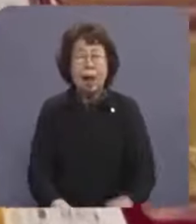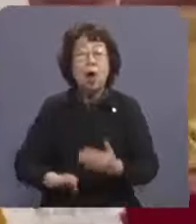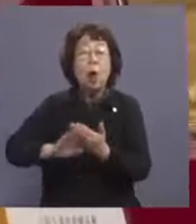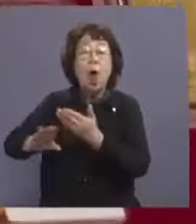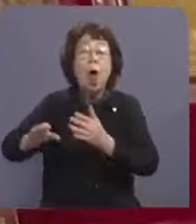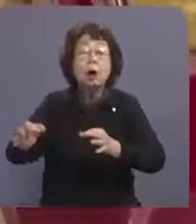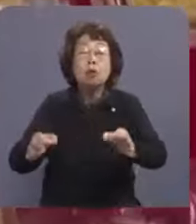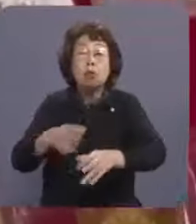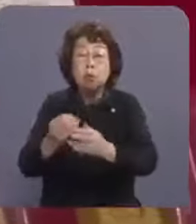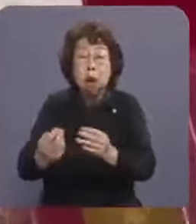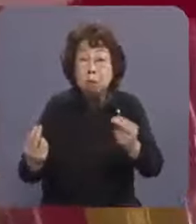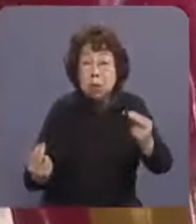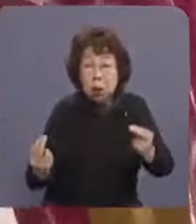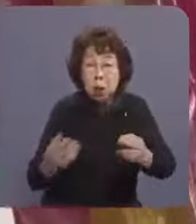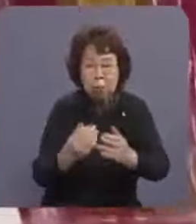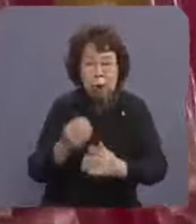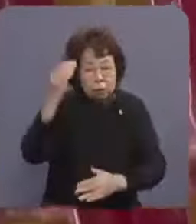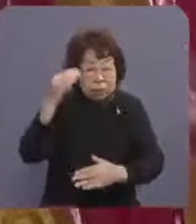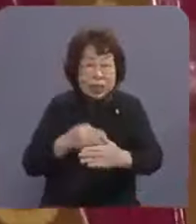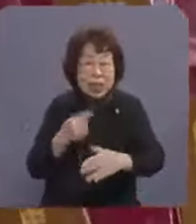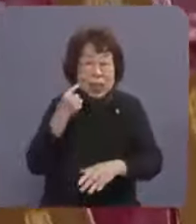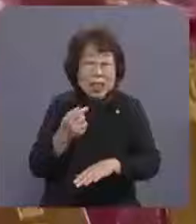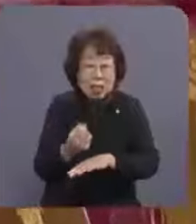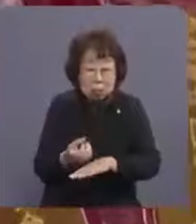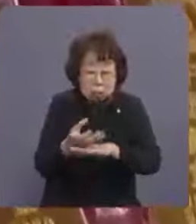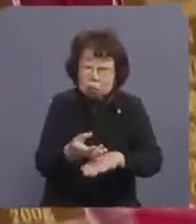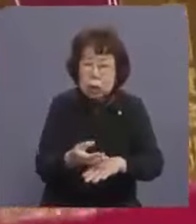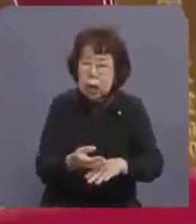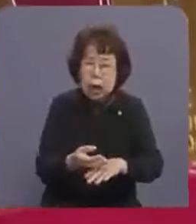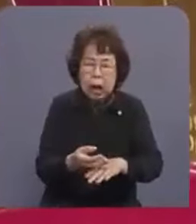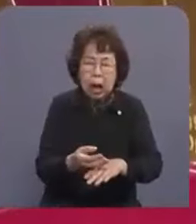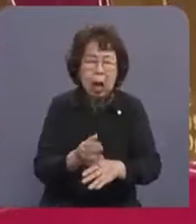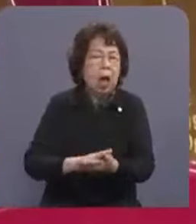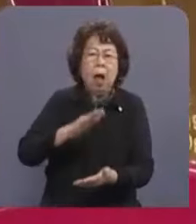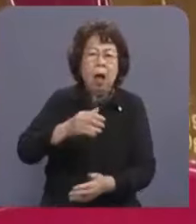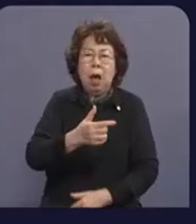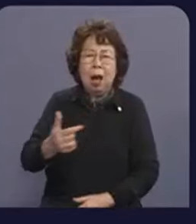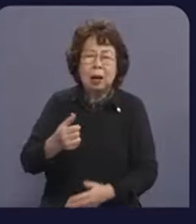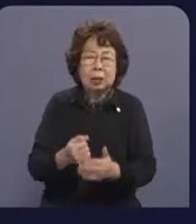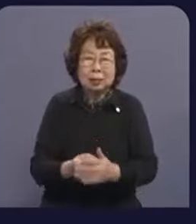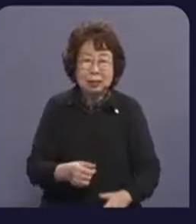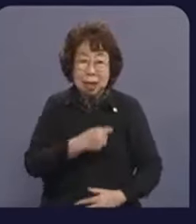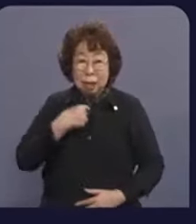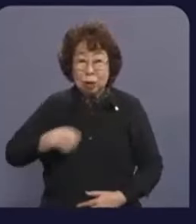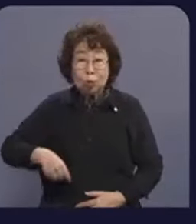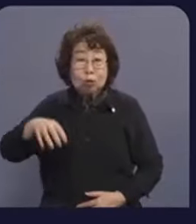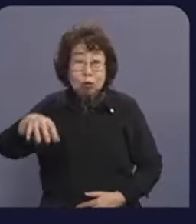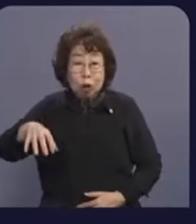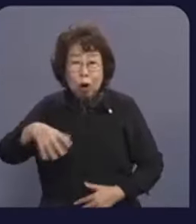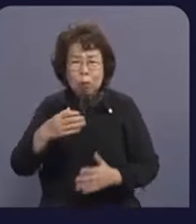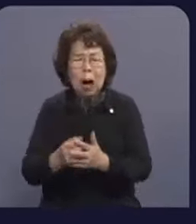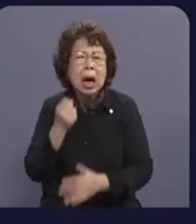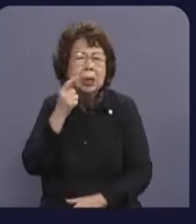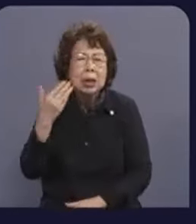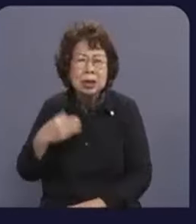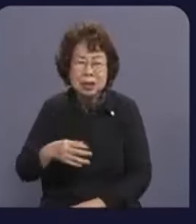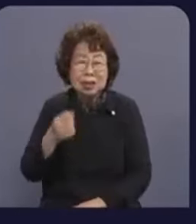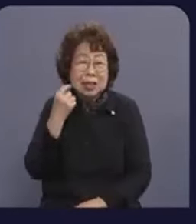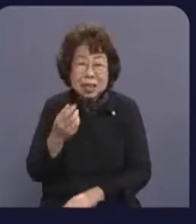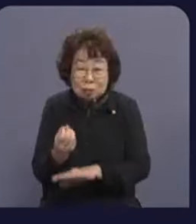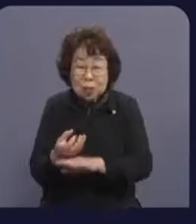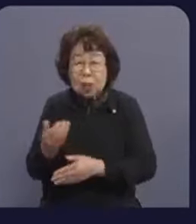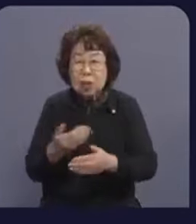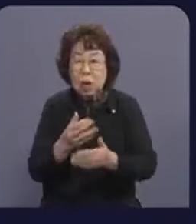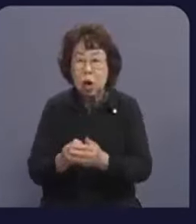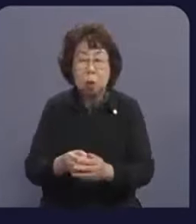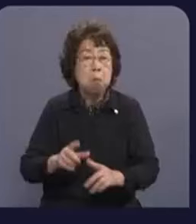금 거래소와 비교해도 국내 금투자 열기는 더 뜨겁습니다 상하의 금 거래소는 지난달 금 거래량이